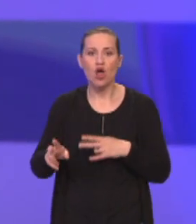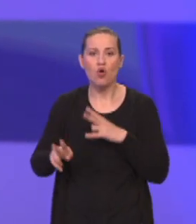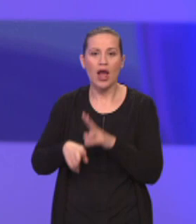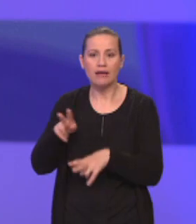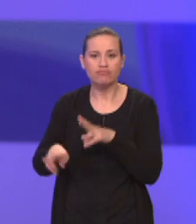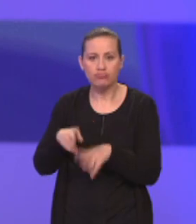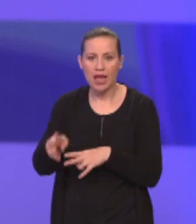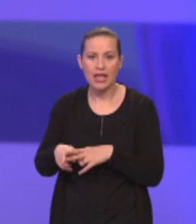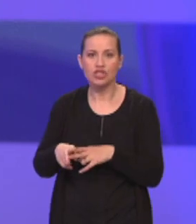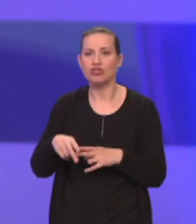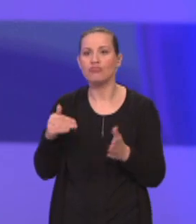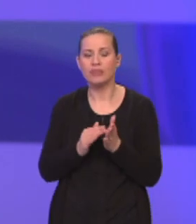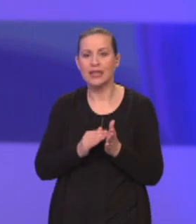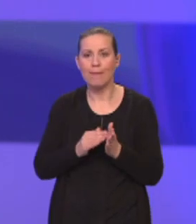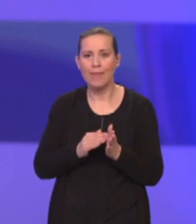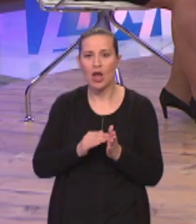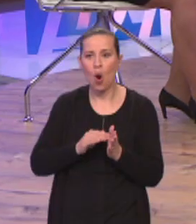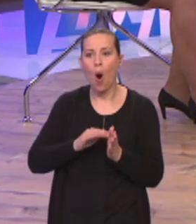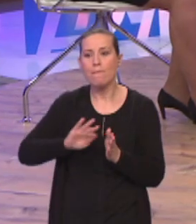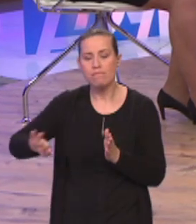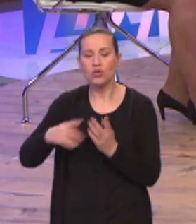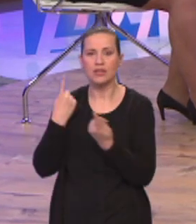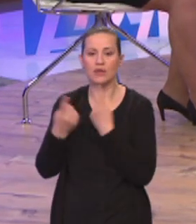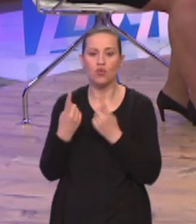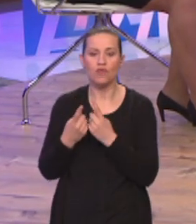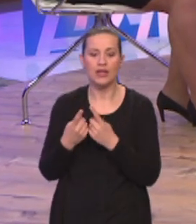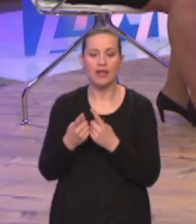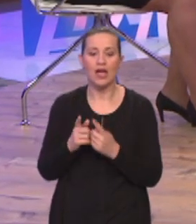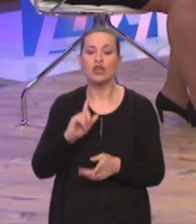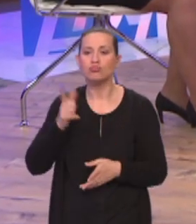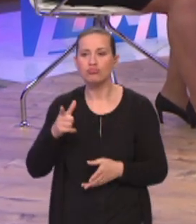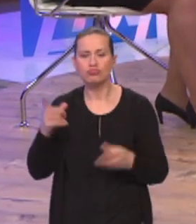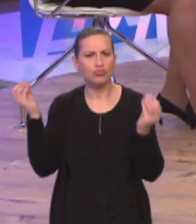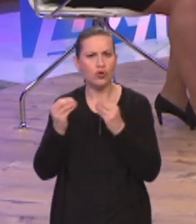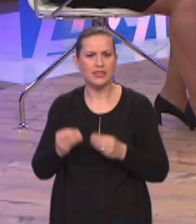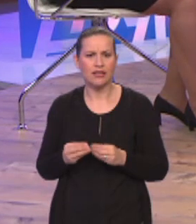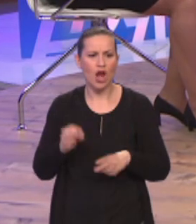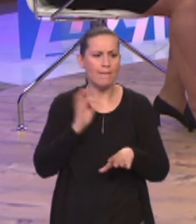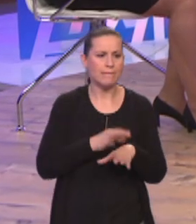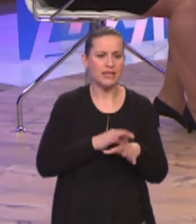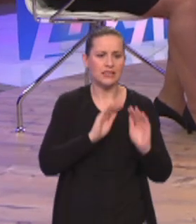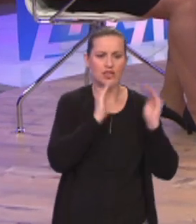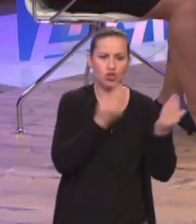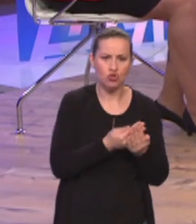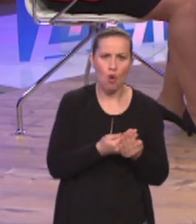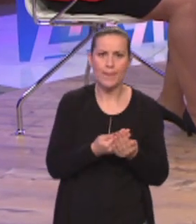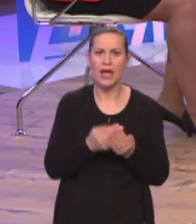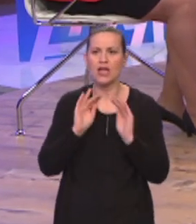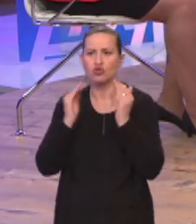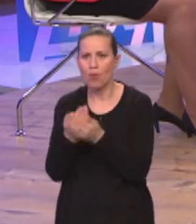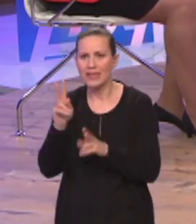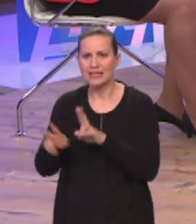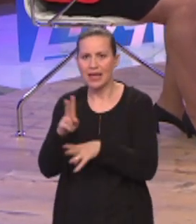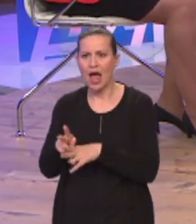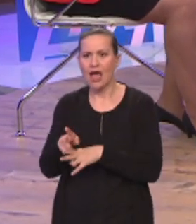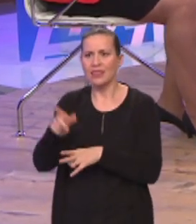trebaju izolirane i sterilne uvjete boravka. I tu će biti, naravno, i svi popratni sadržaj od medicinskih prostorija, od prostorija za različite terapije,